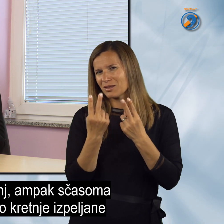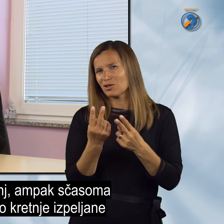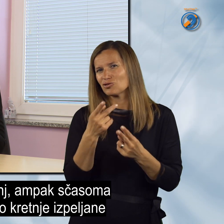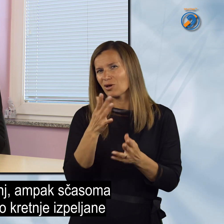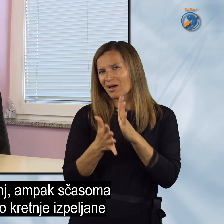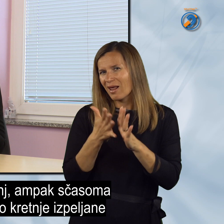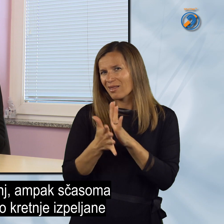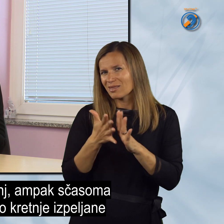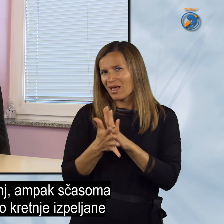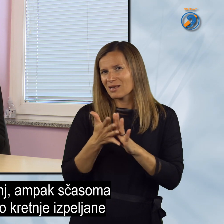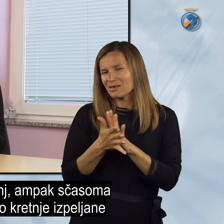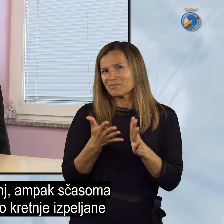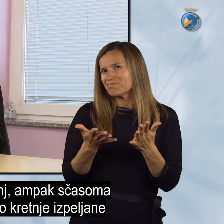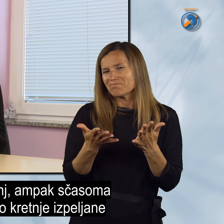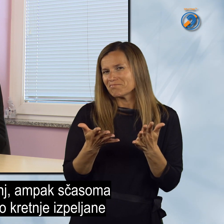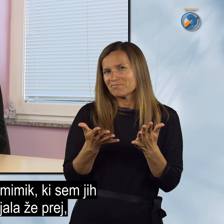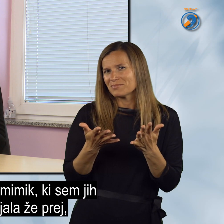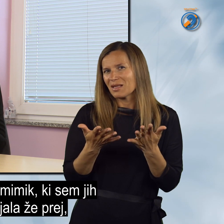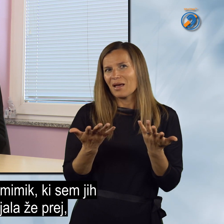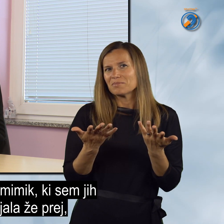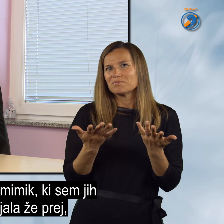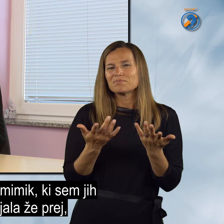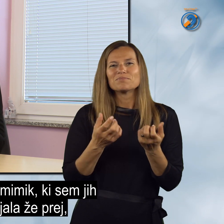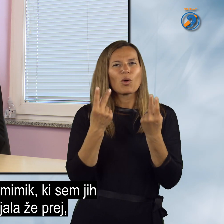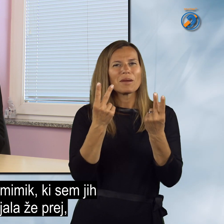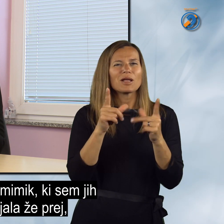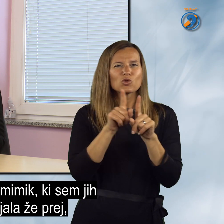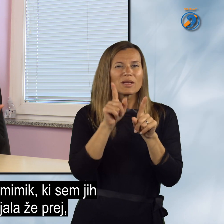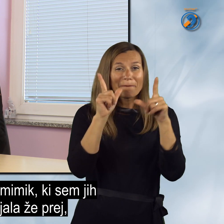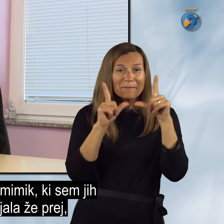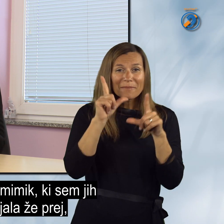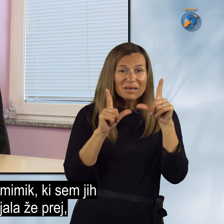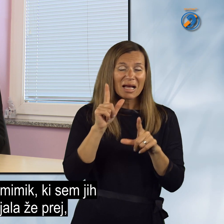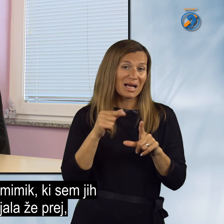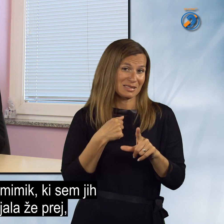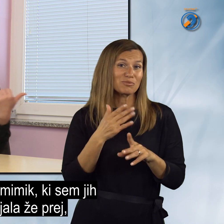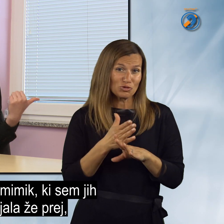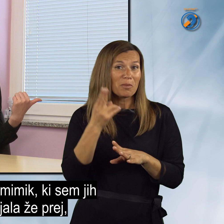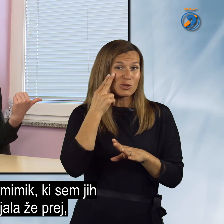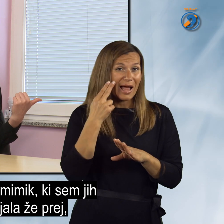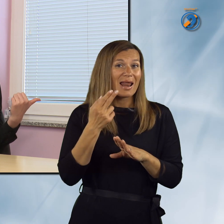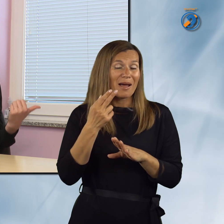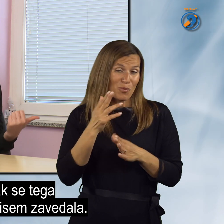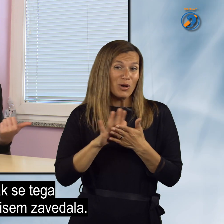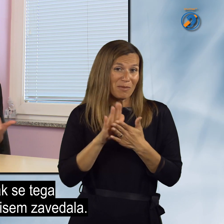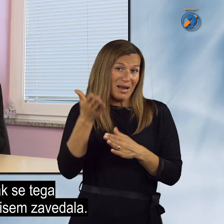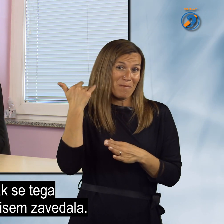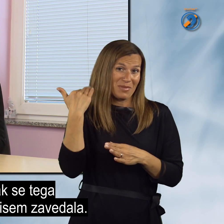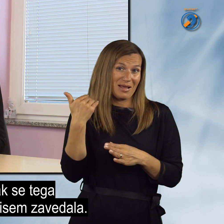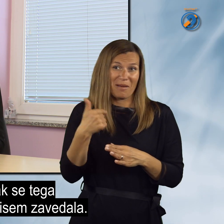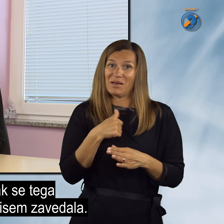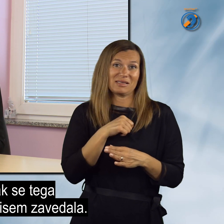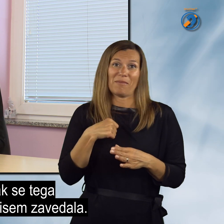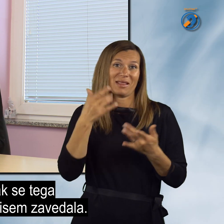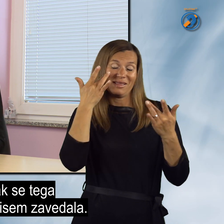te kretnje so izpeljane iz določenih mimik, ki sem jih uporabljala že prej, ampak se tega niti